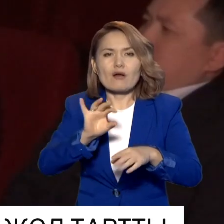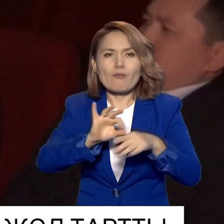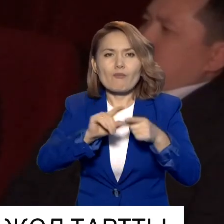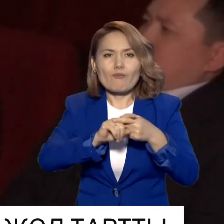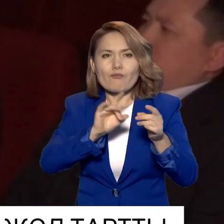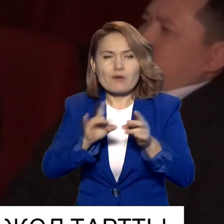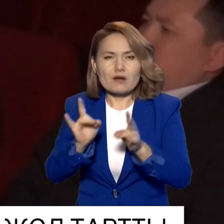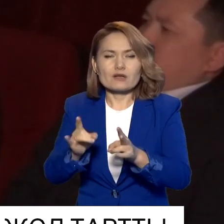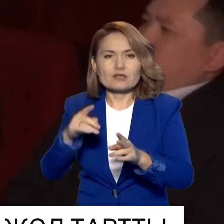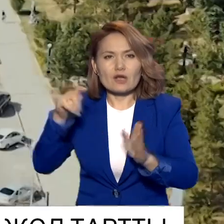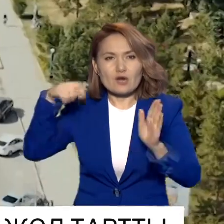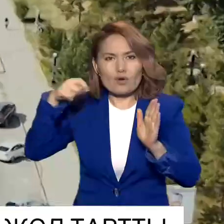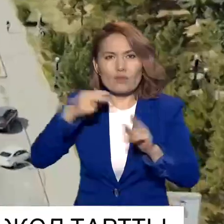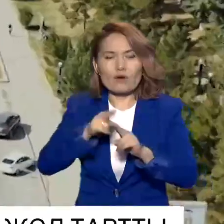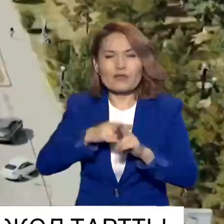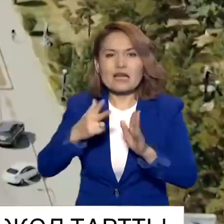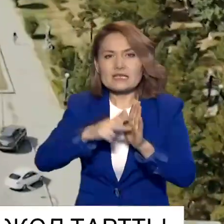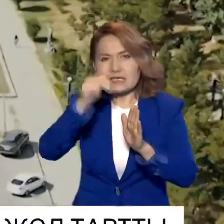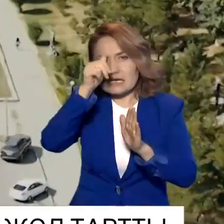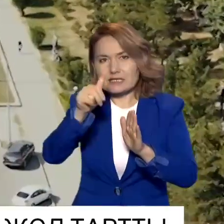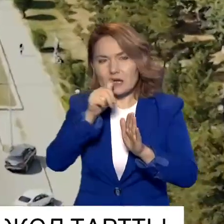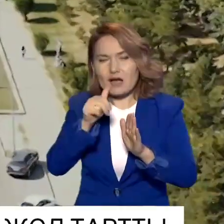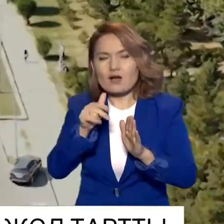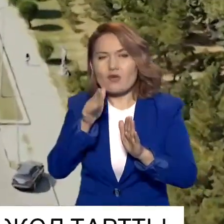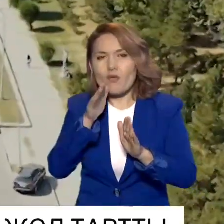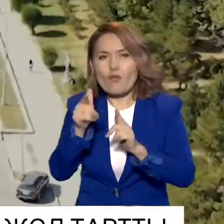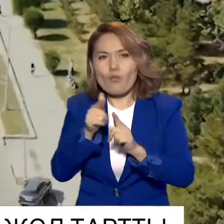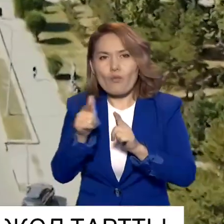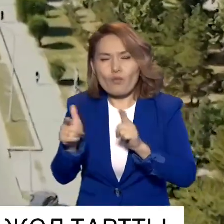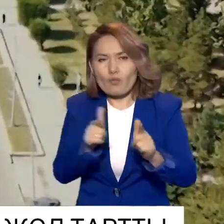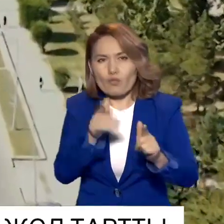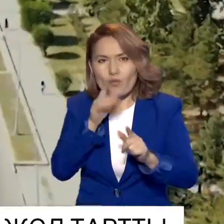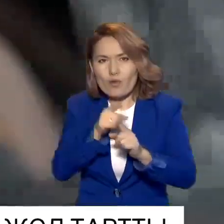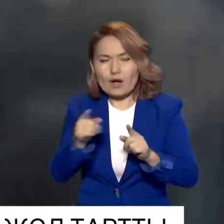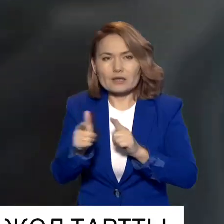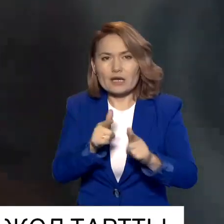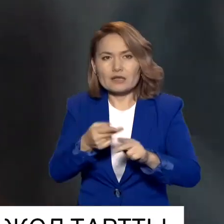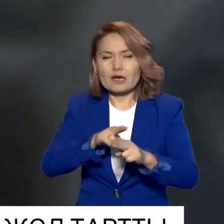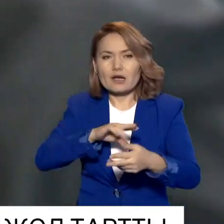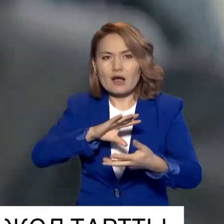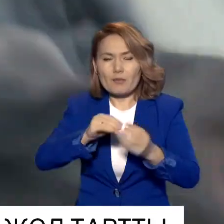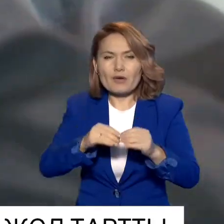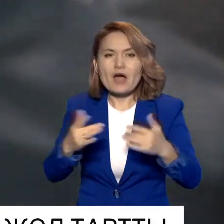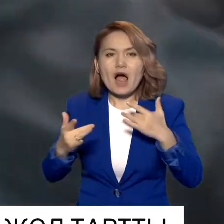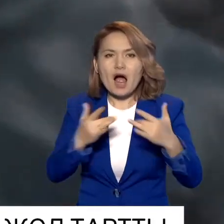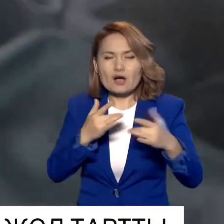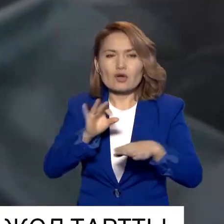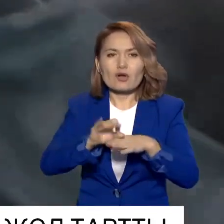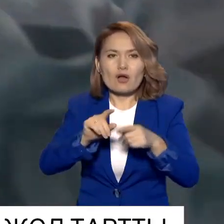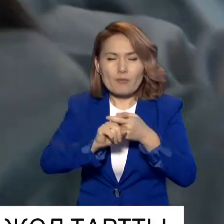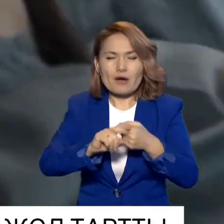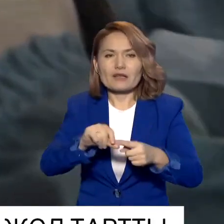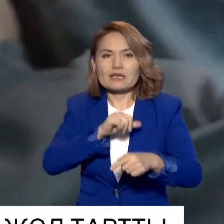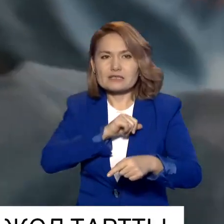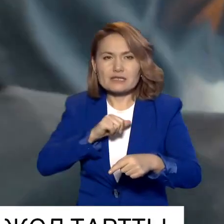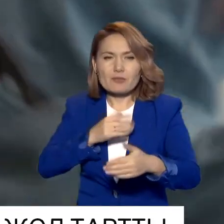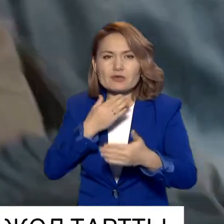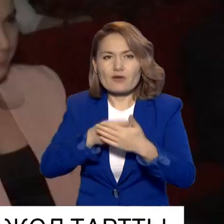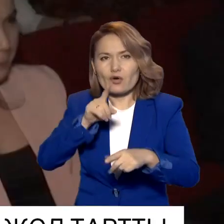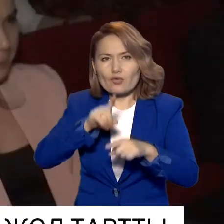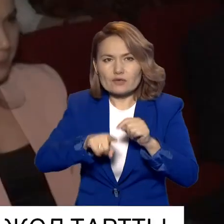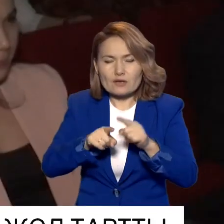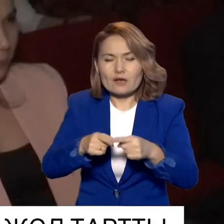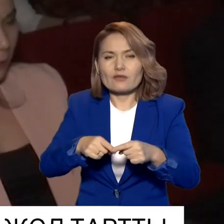Туындыны толық әзірлеу үшін 8 ай уақыт кеткен. Актерлердің арасында індет жұқтырып ауырғандары тіпті жақындарынан айырылғандар да